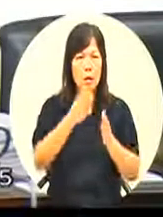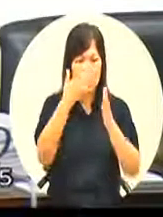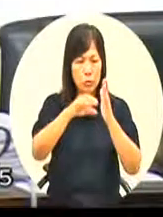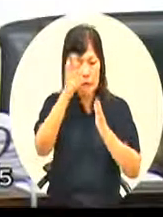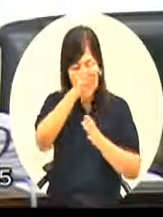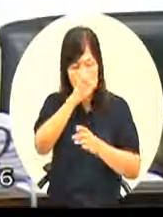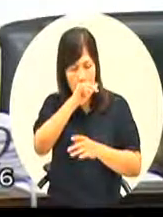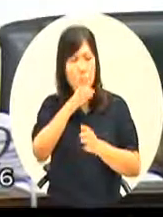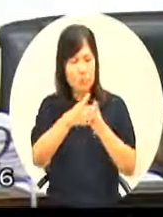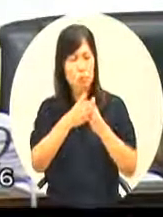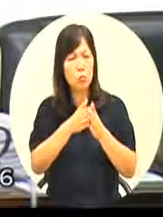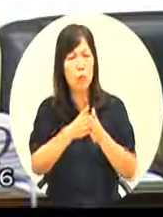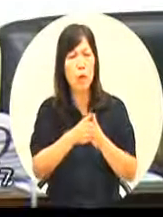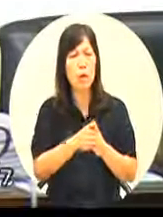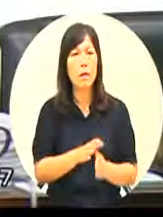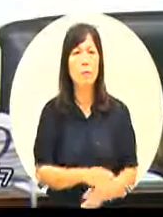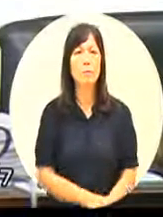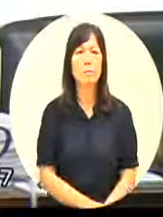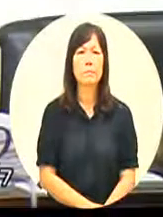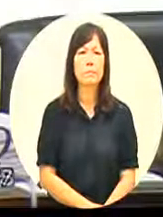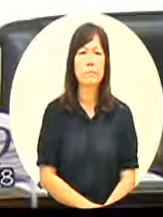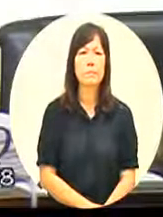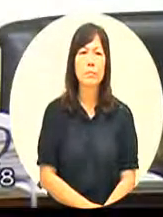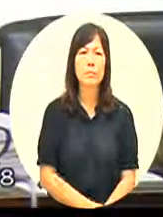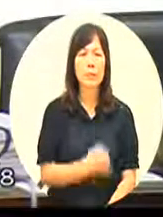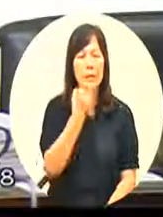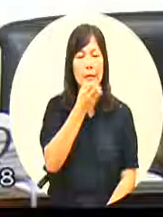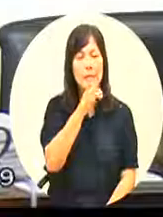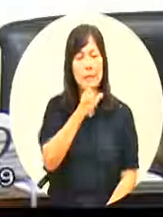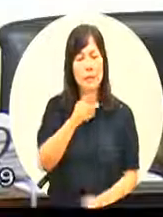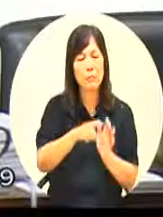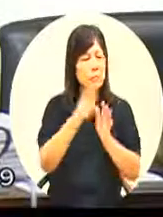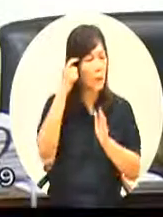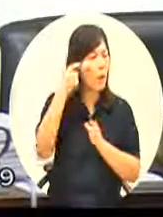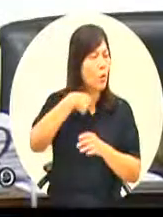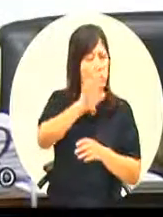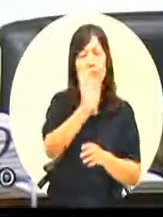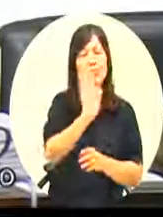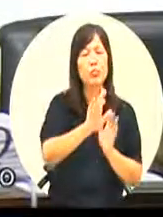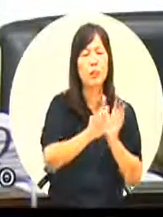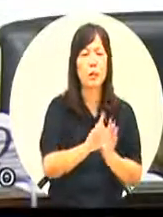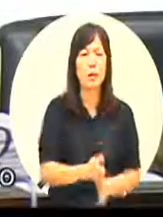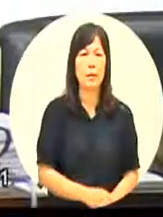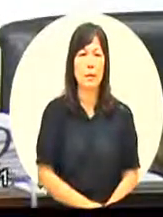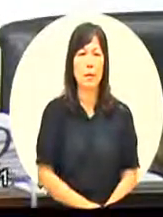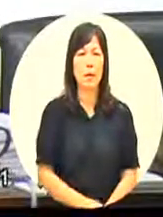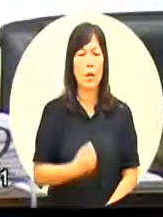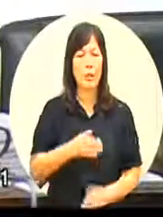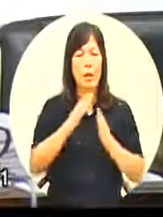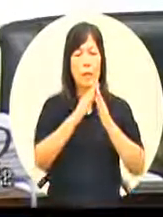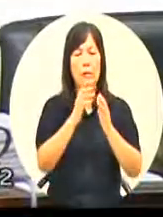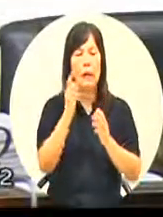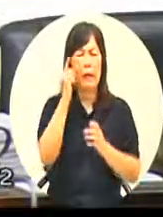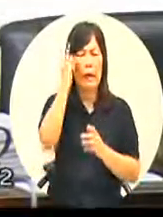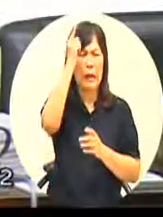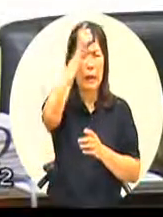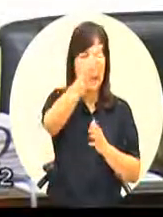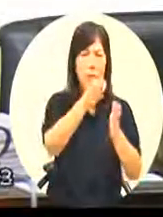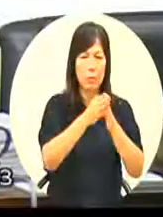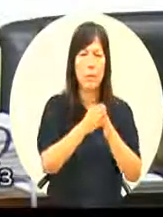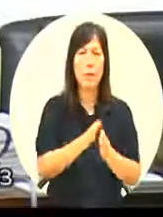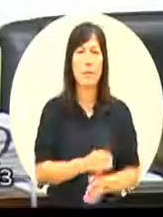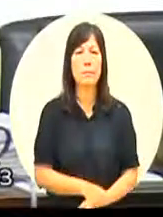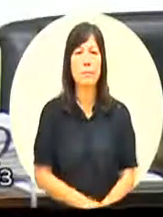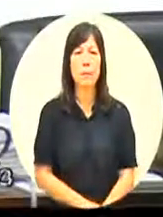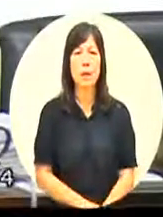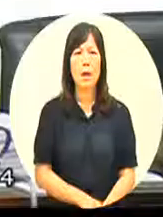师，但是所有的老师不愿意过去，因为要从都市到偏远的地区，因为他